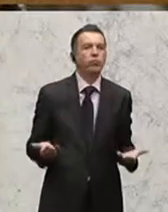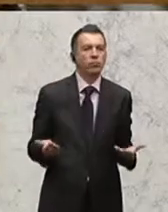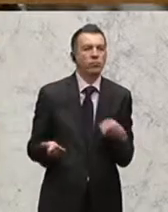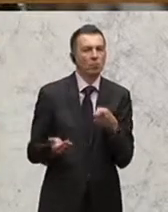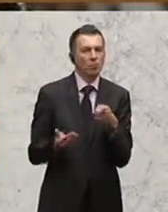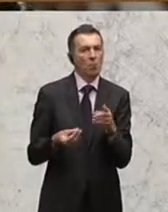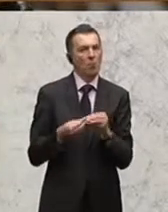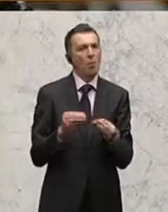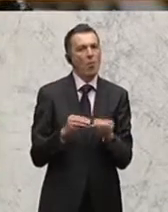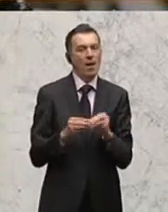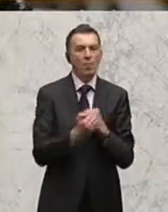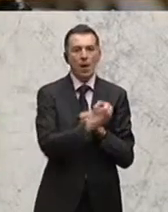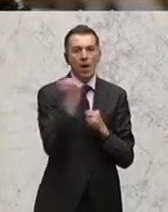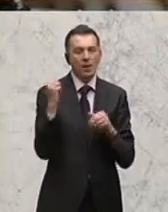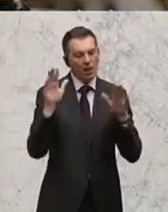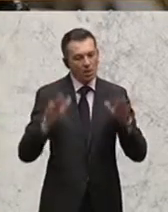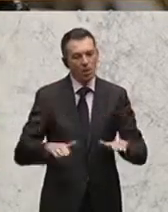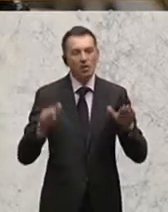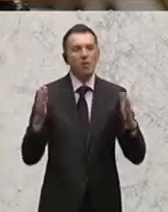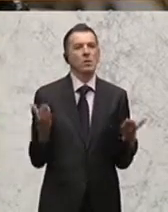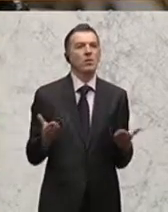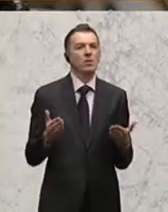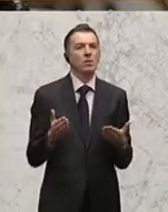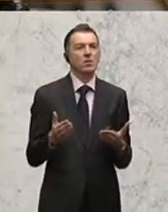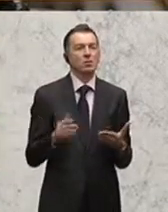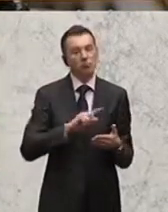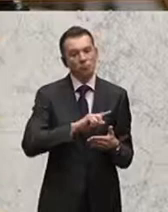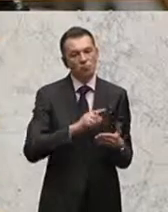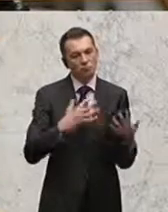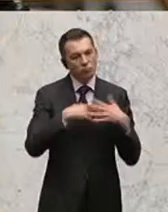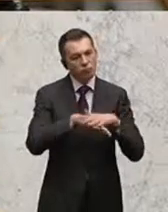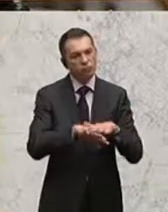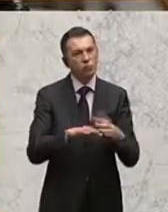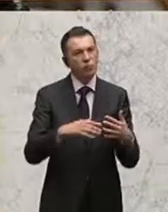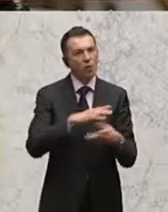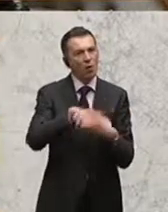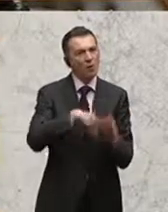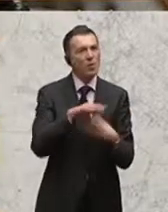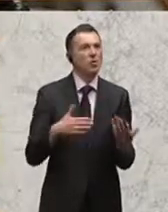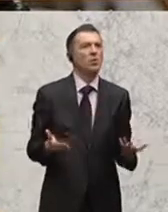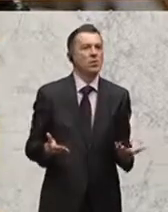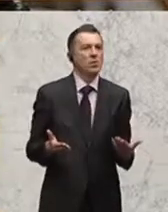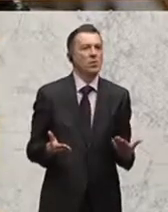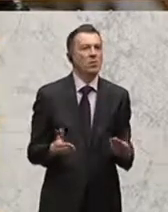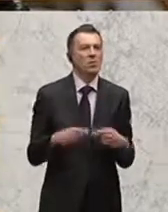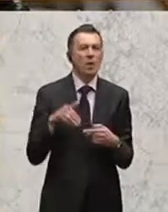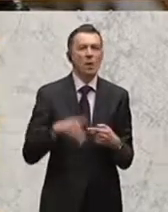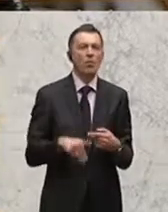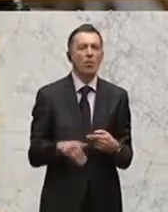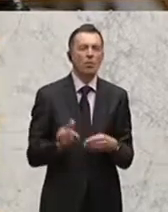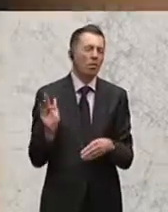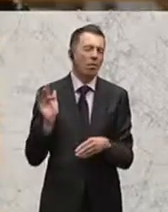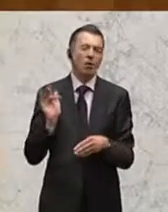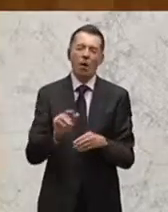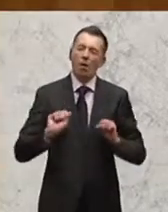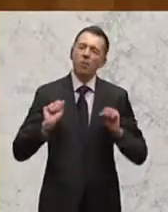liegt der Knackpunkt. Und bei den radikalen Islamisten wird eben genau das verwoben. Und genau da müssen wir in eine ganz offensive